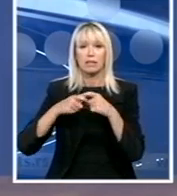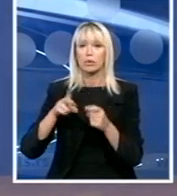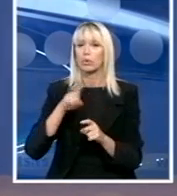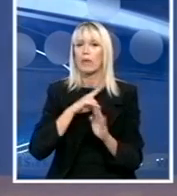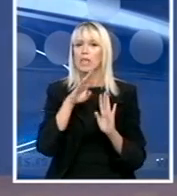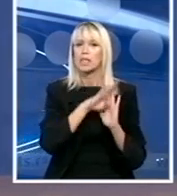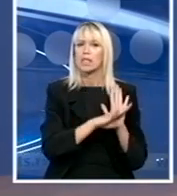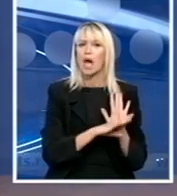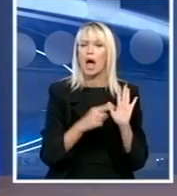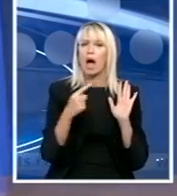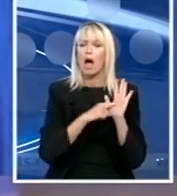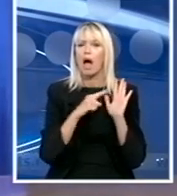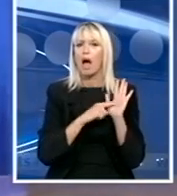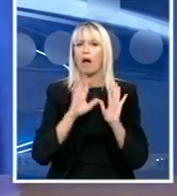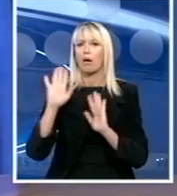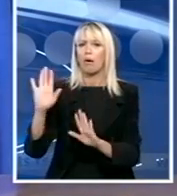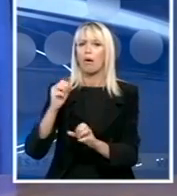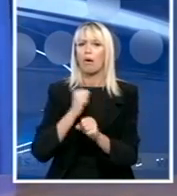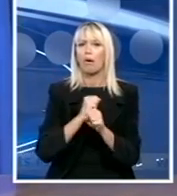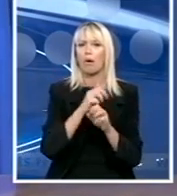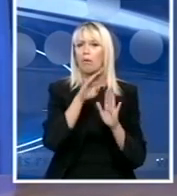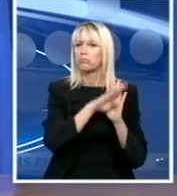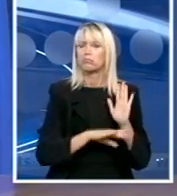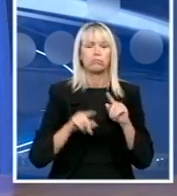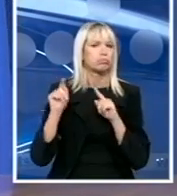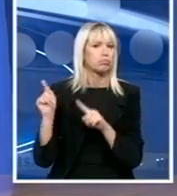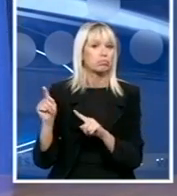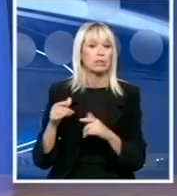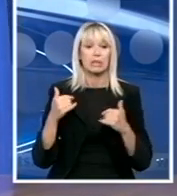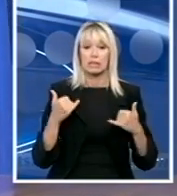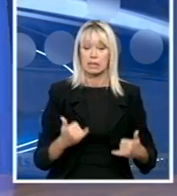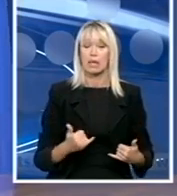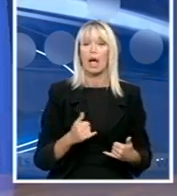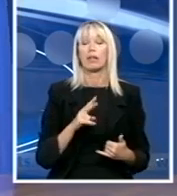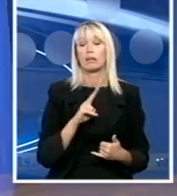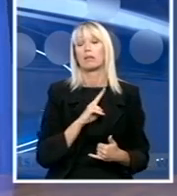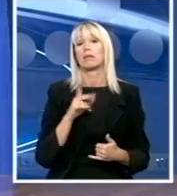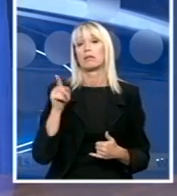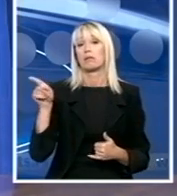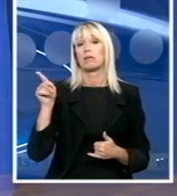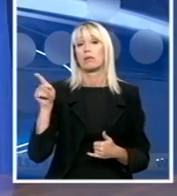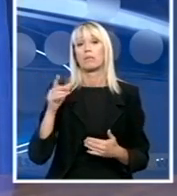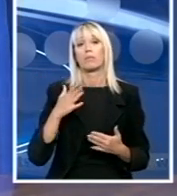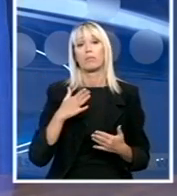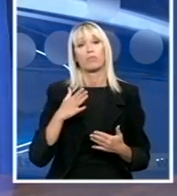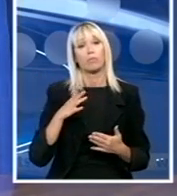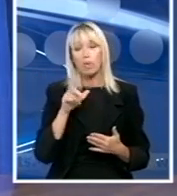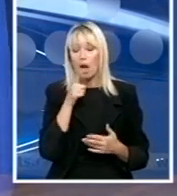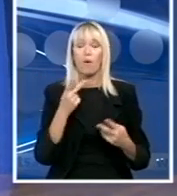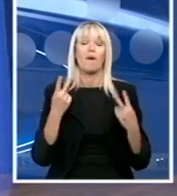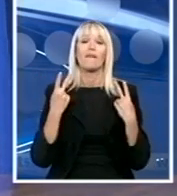o lekovima i medicinskim sredstvima, koji u ovoj situaciji tekako ima svoju izuzetno važnu